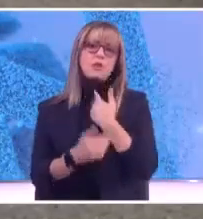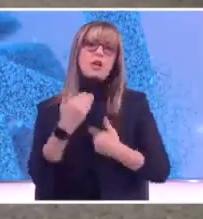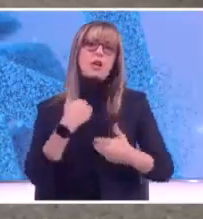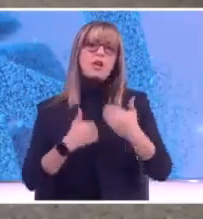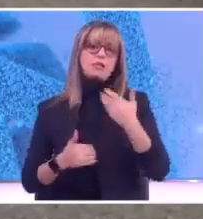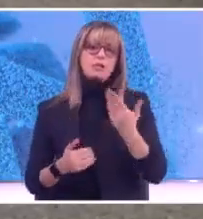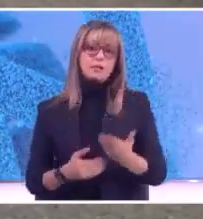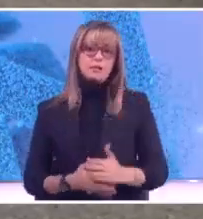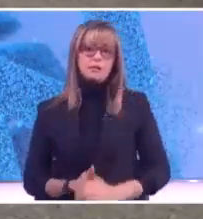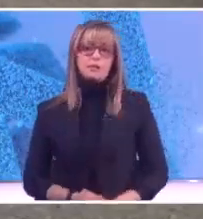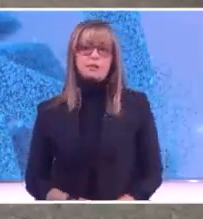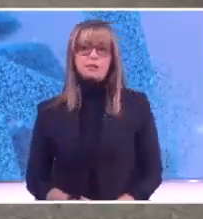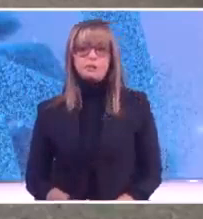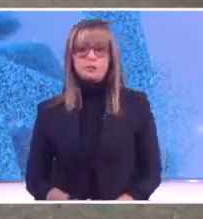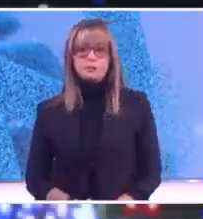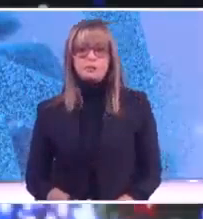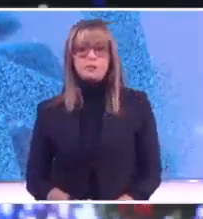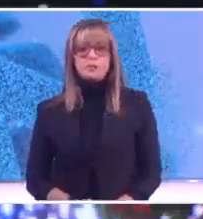yaralandı.